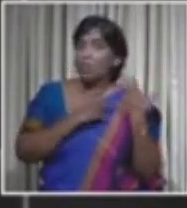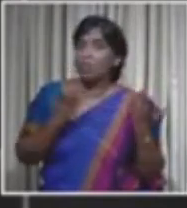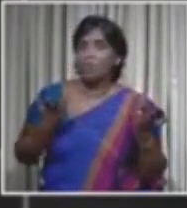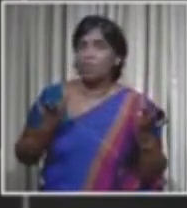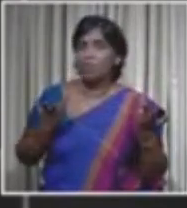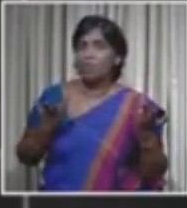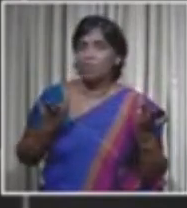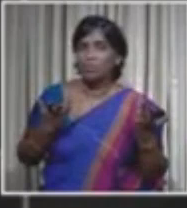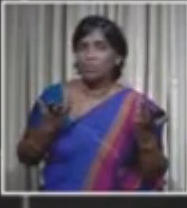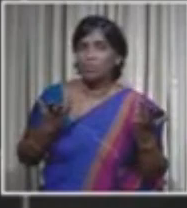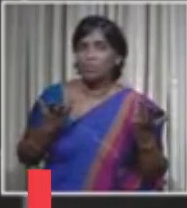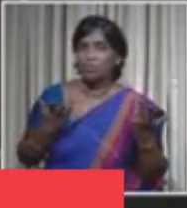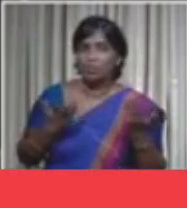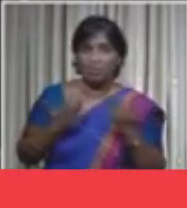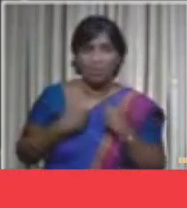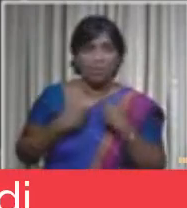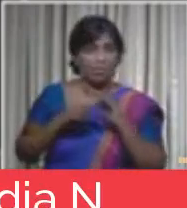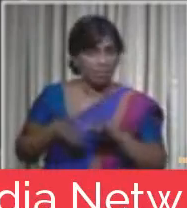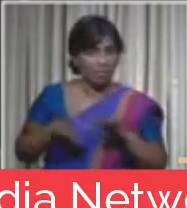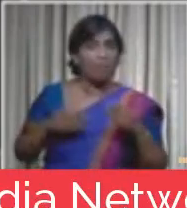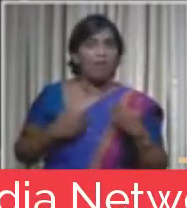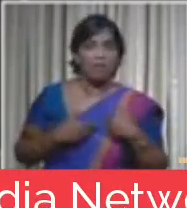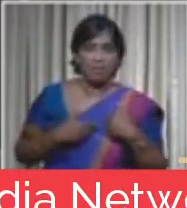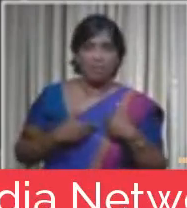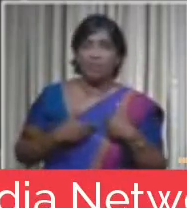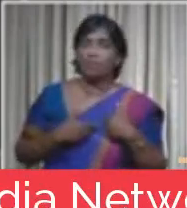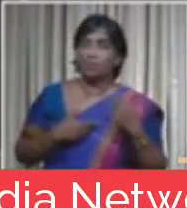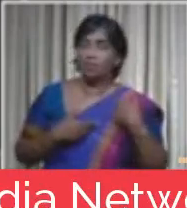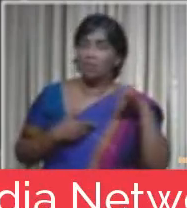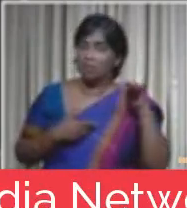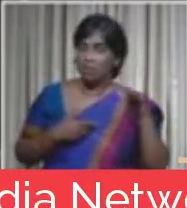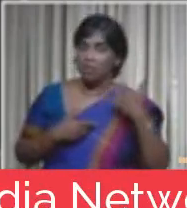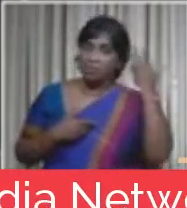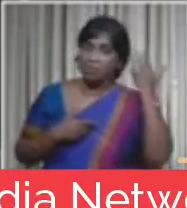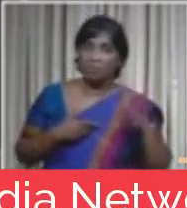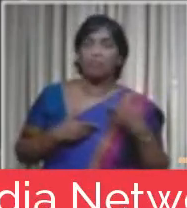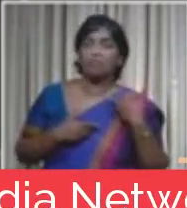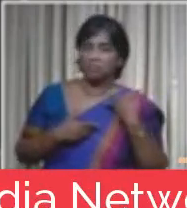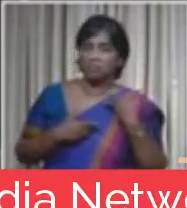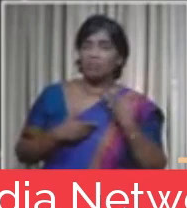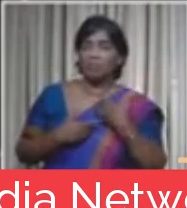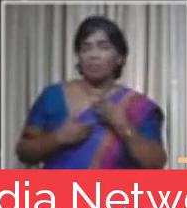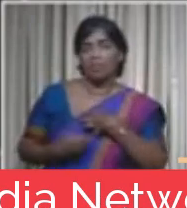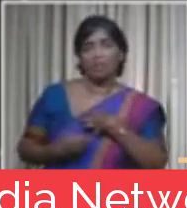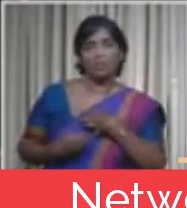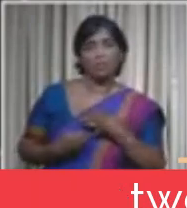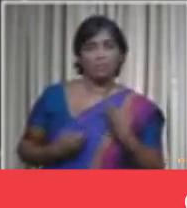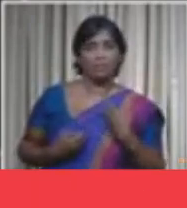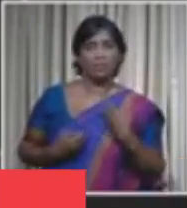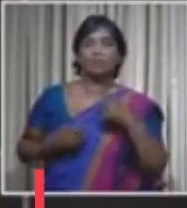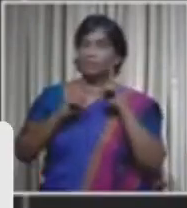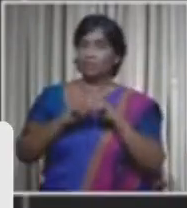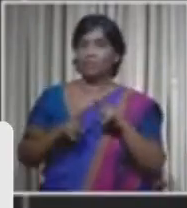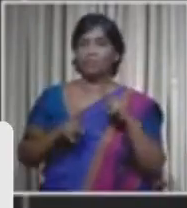பிள்ளை இழந்தால் எவ்வளவு வேதனை என்பது உங்களுக்கு தெரியும். எனவே தயவு செய்து நீங்கள் இதற்கு எதிராக நடவடிக்கை எடுக்க வேண்டும். அது மாத்திரமல்ல உடனடியாக